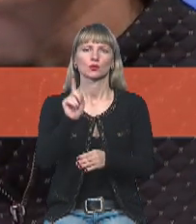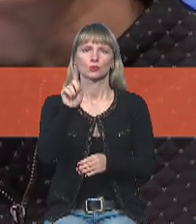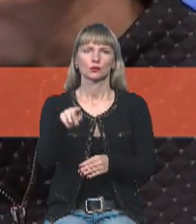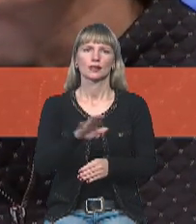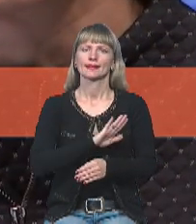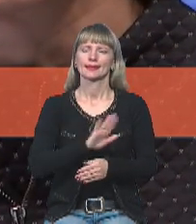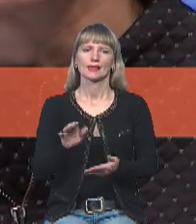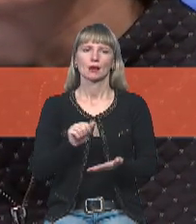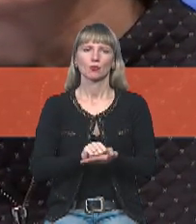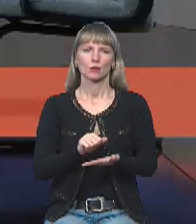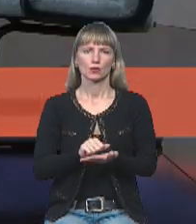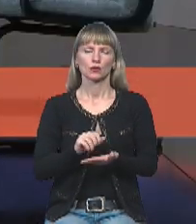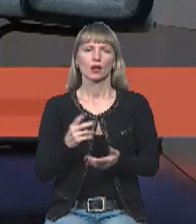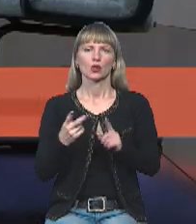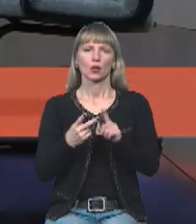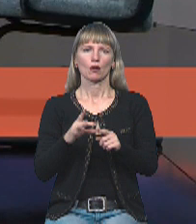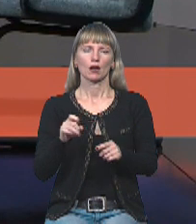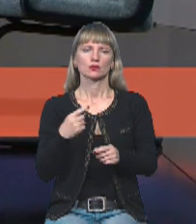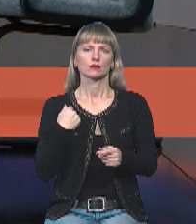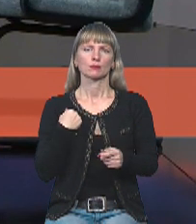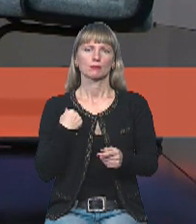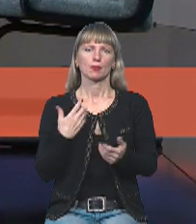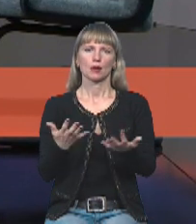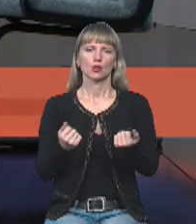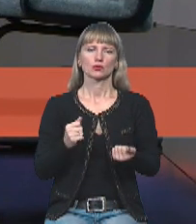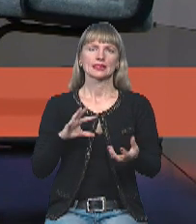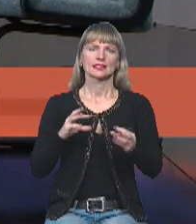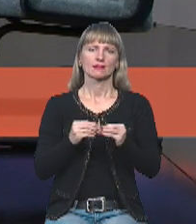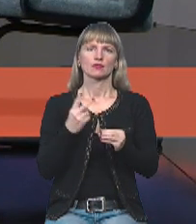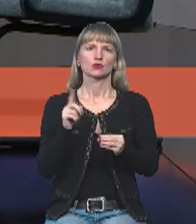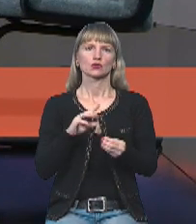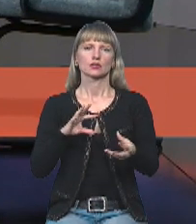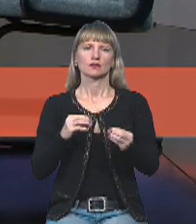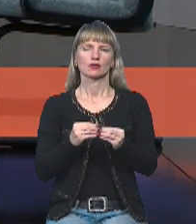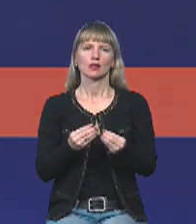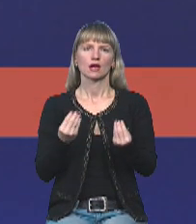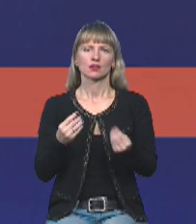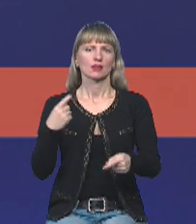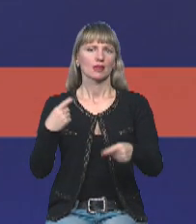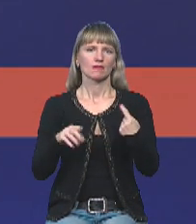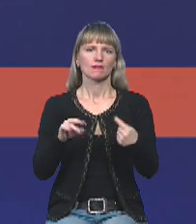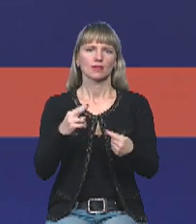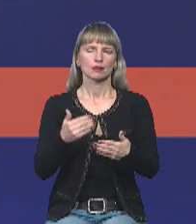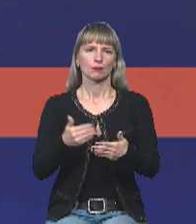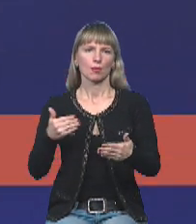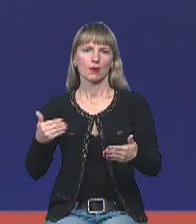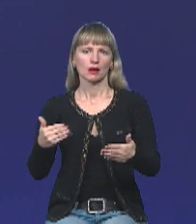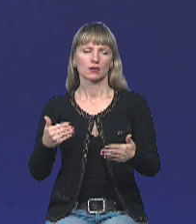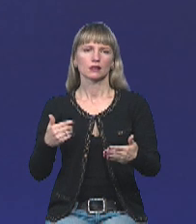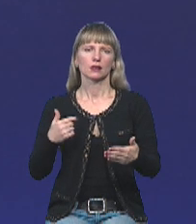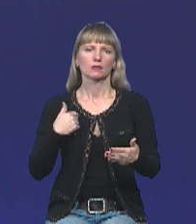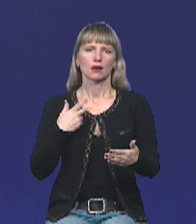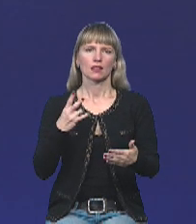не публікуються. Другого разу ми вивчаємо знову звіт і бачимо, що звіт якісно не відрізняється від попереднього. Ну,